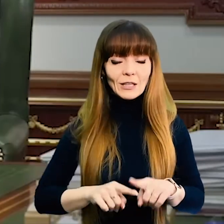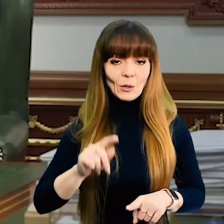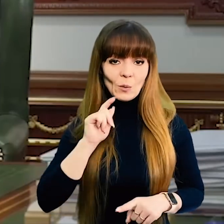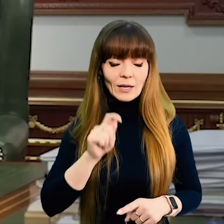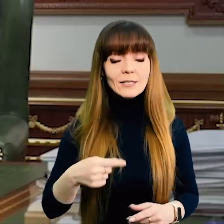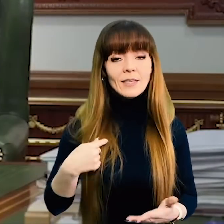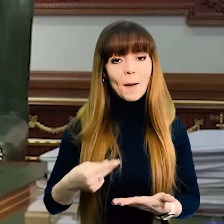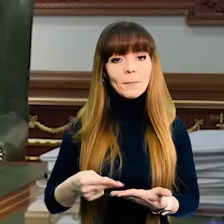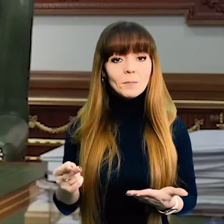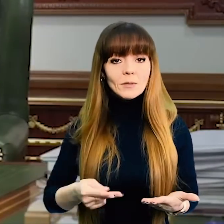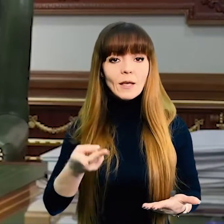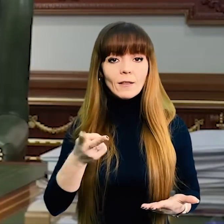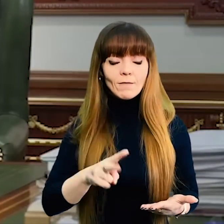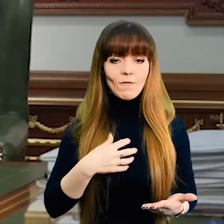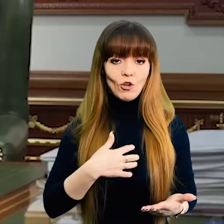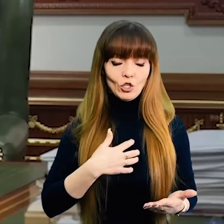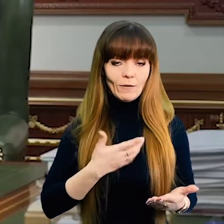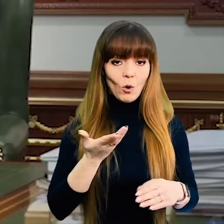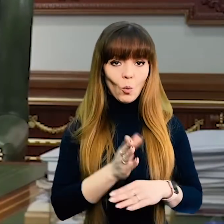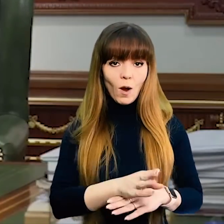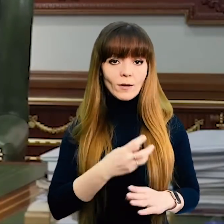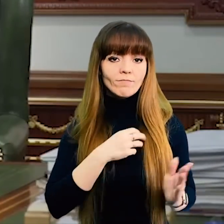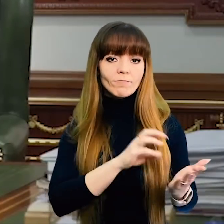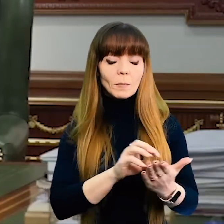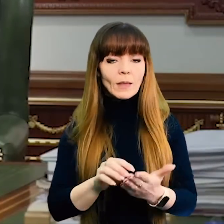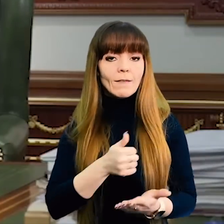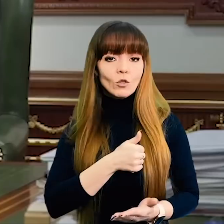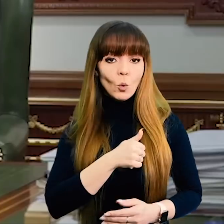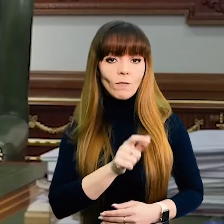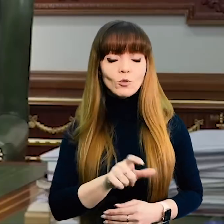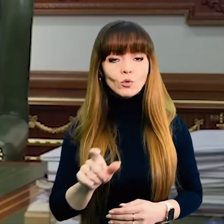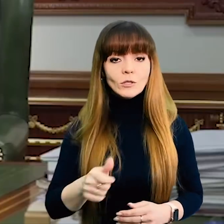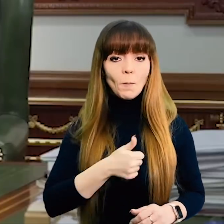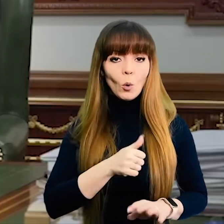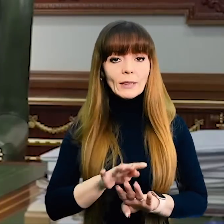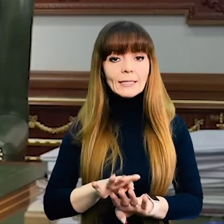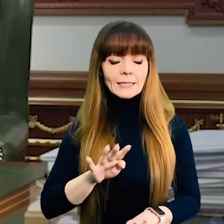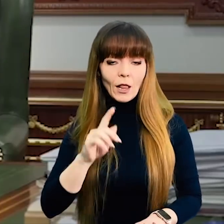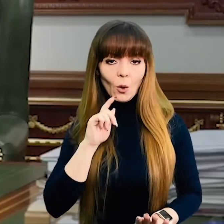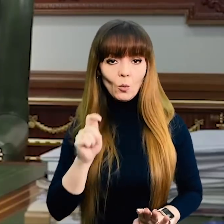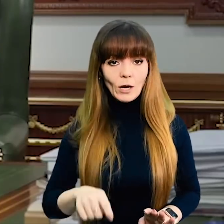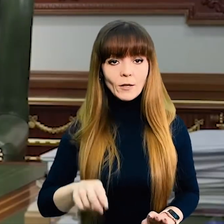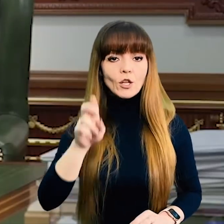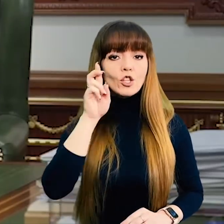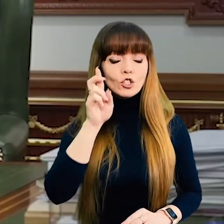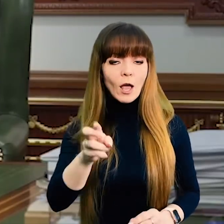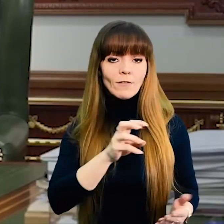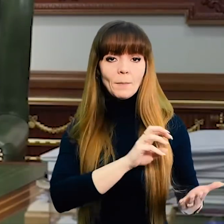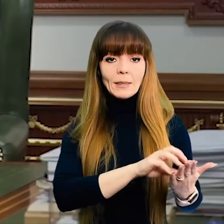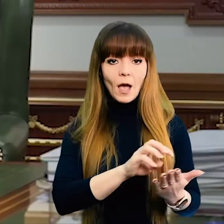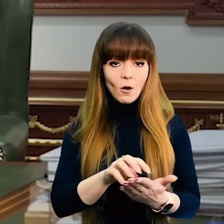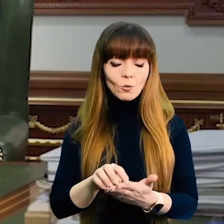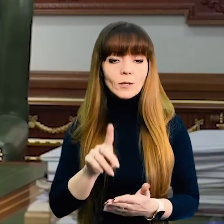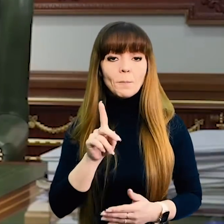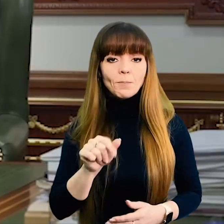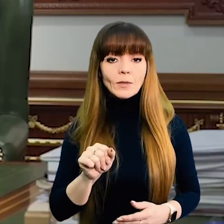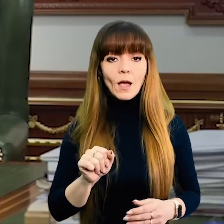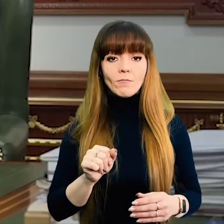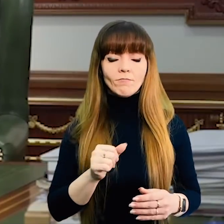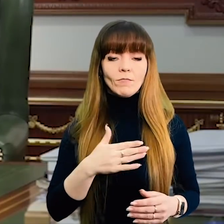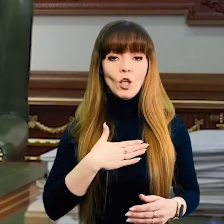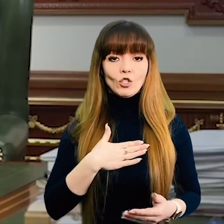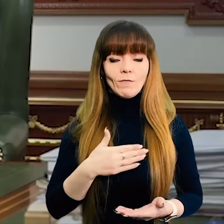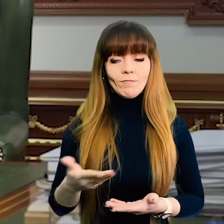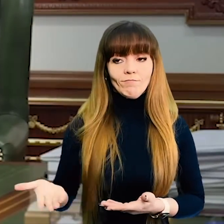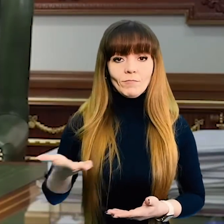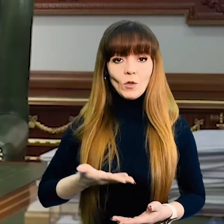рідні українці, я підписав два важливих укази про нагородження військовослужбовців Збройних сил України державними нагородами